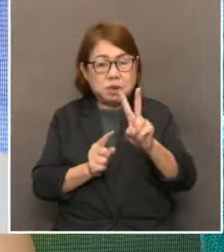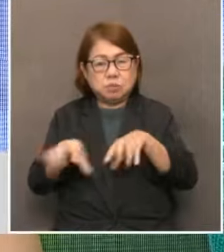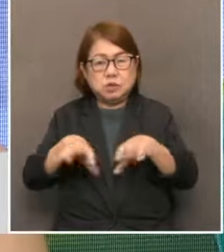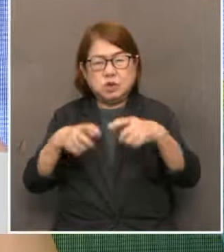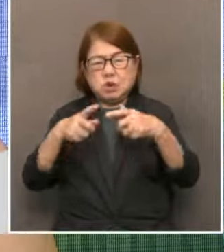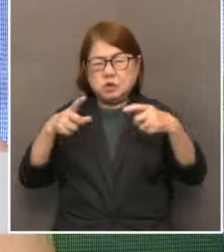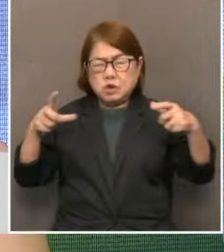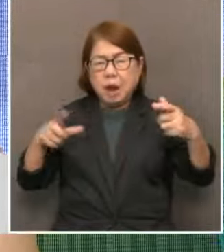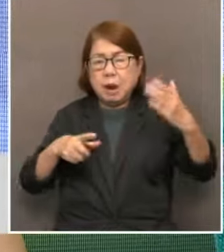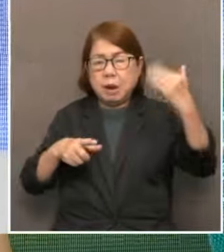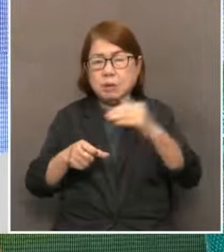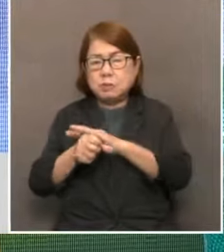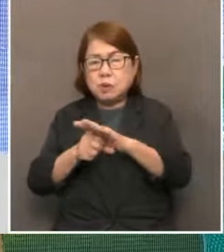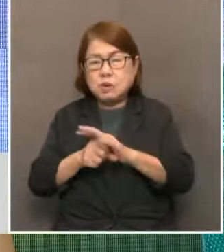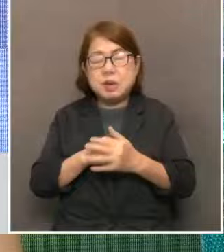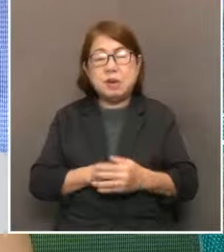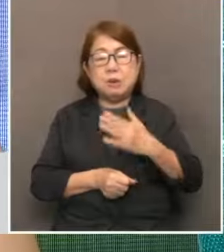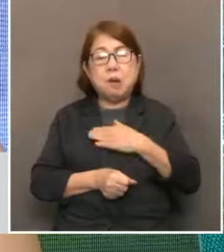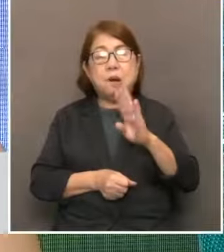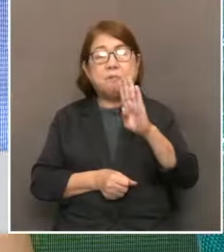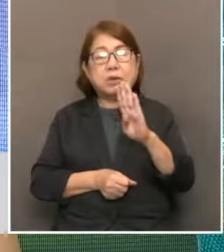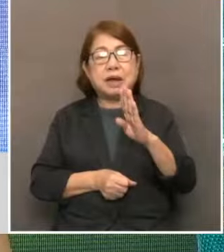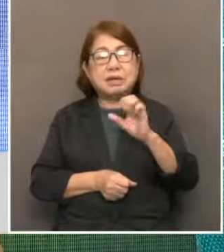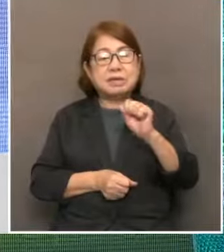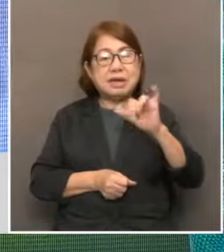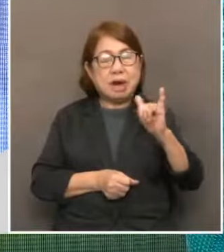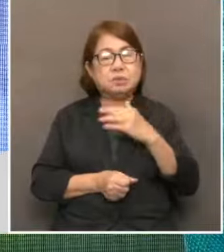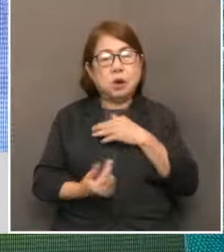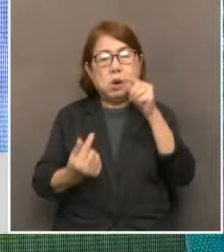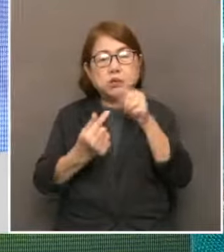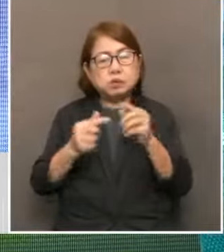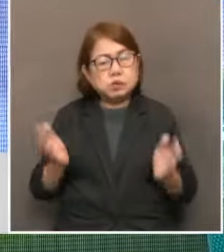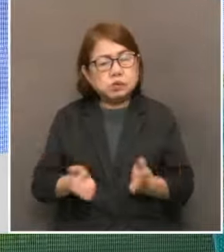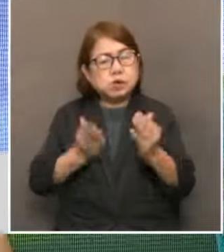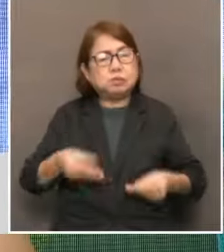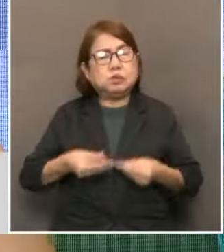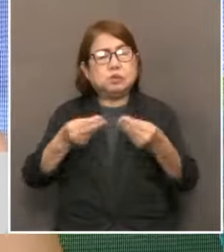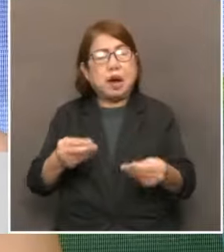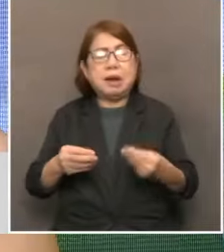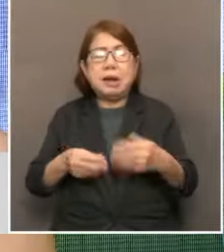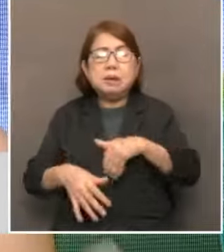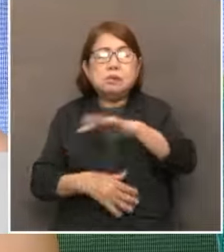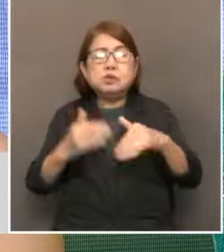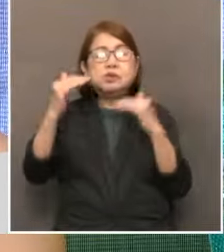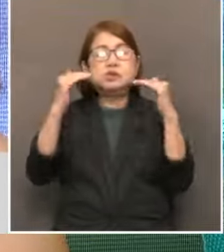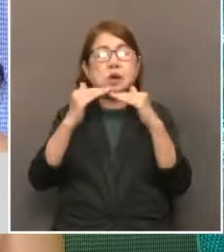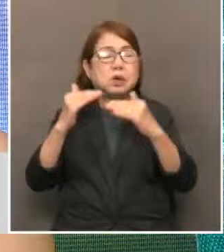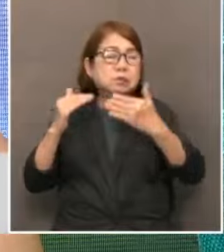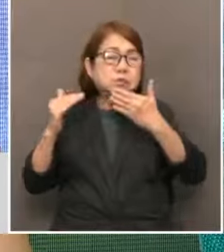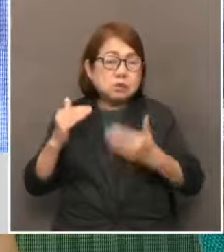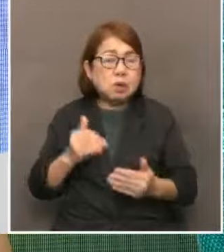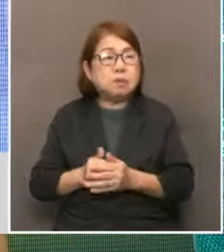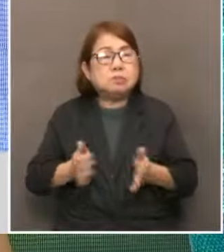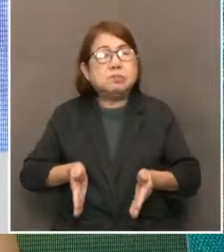นะคะเพราะว่าต้องบอกว่าจุดยินของสนามพิวัฒน์อ่ะเรามุ่งเน้นและส่งเสริความหลากหลายและความเท่าเทียมมาโดยตลอดนะคะไม่ว่าจะเป็นการออกแบบตึกเองที่เป็น